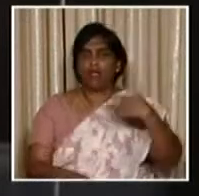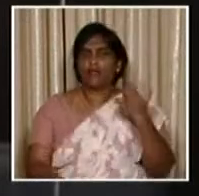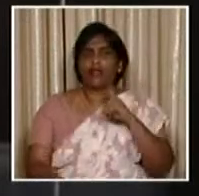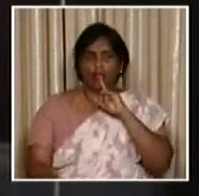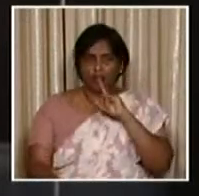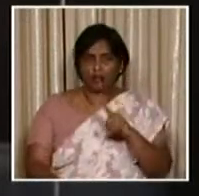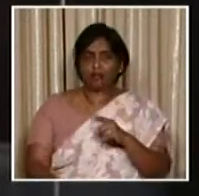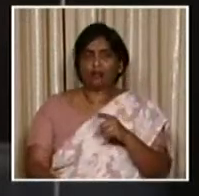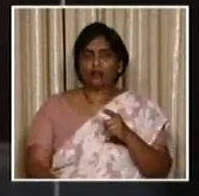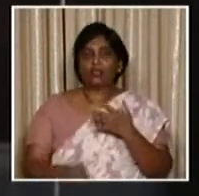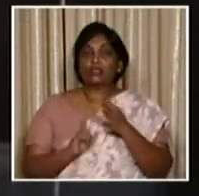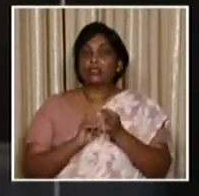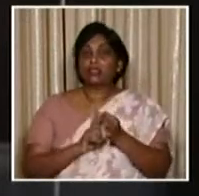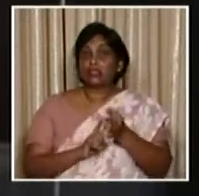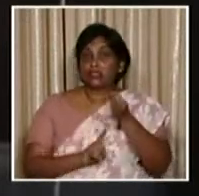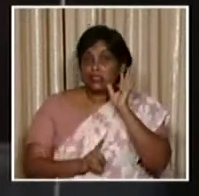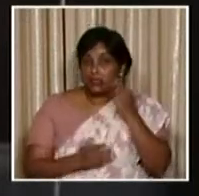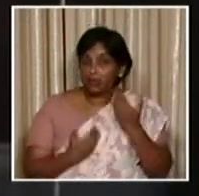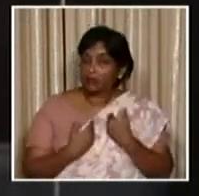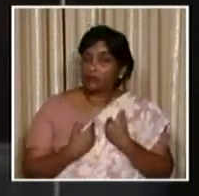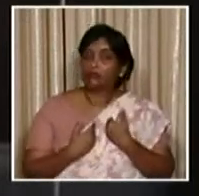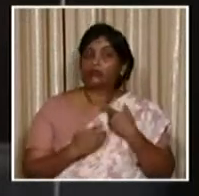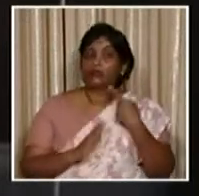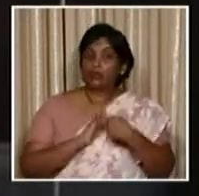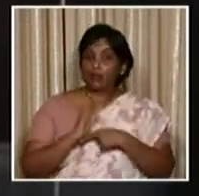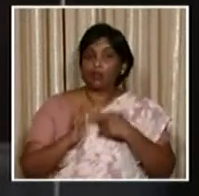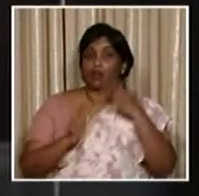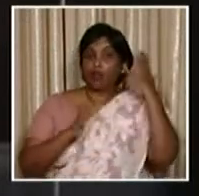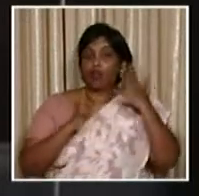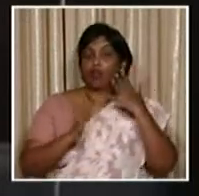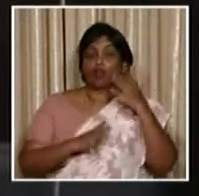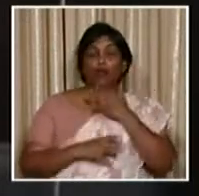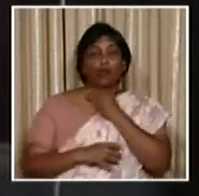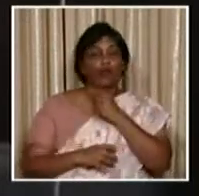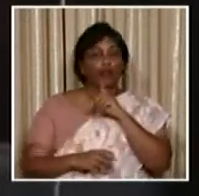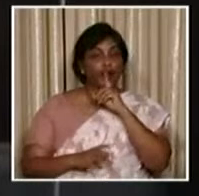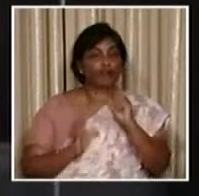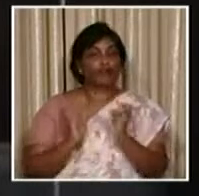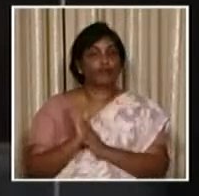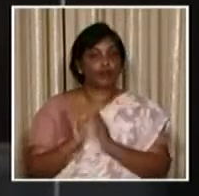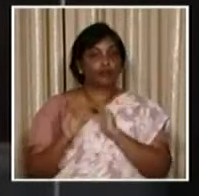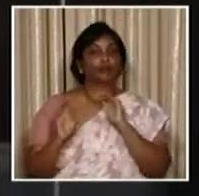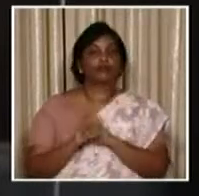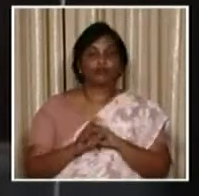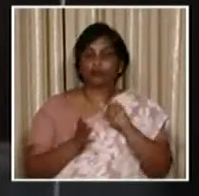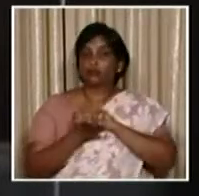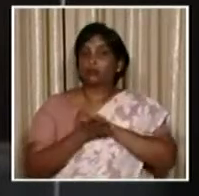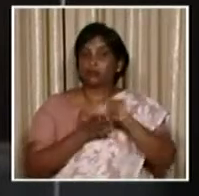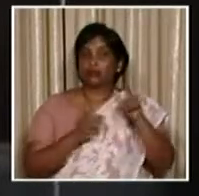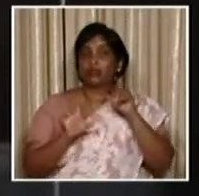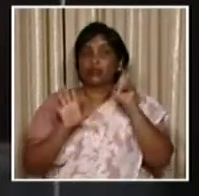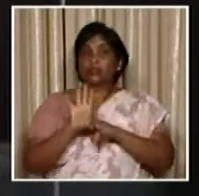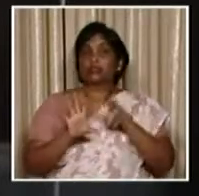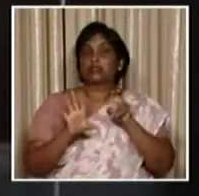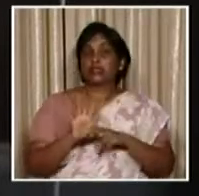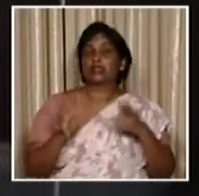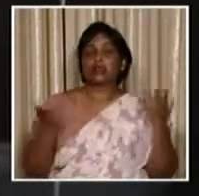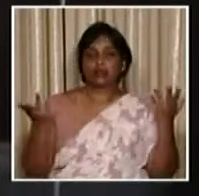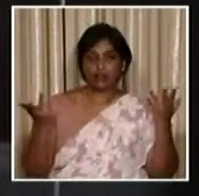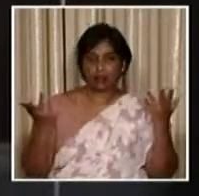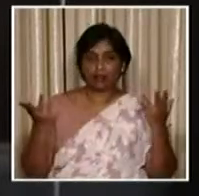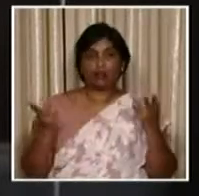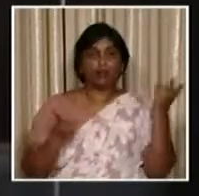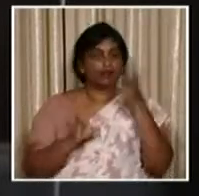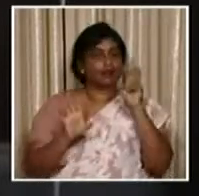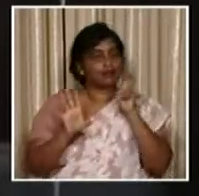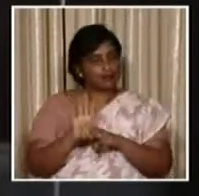කියලා. ජනාධිපති වෙලත් රටට ලෝකෙට බොරු කිව්වා. කාරක සභාවේදී කිව්වා ඒ ගුවන් යානාවල සීට් තිබුණ නැහැ කියලා. ඒ